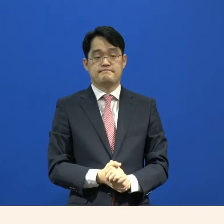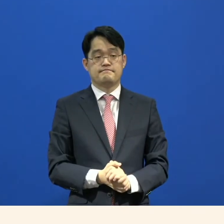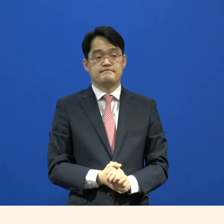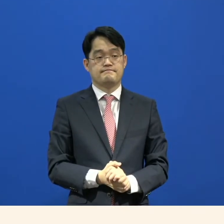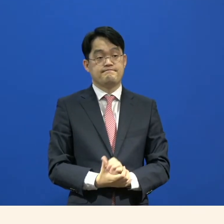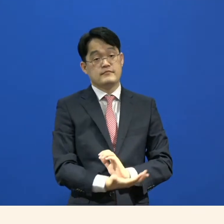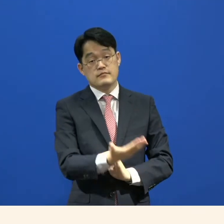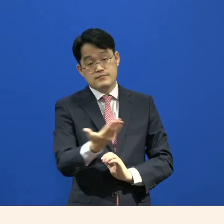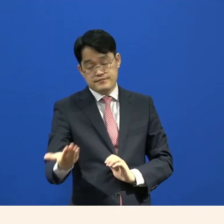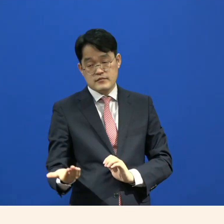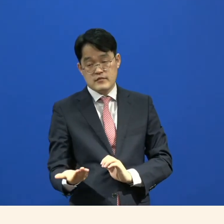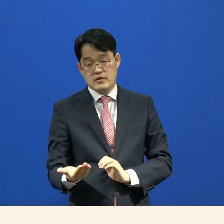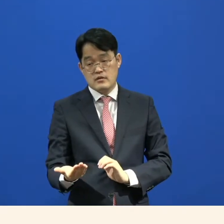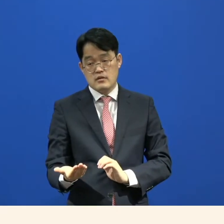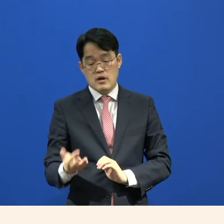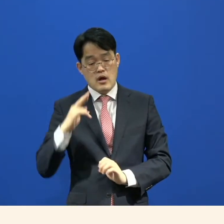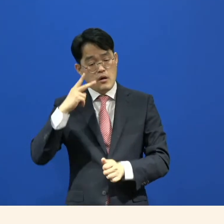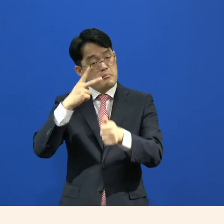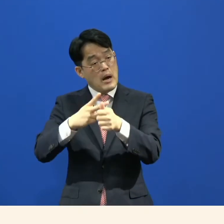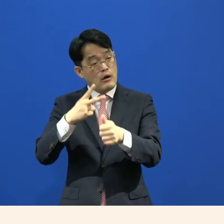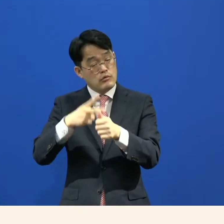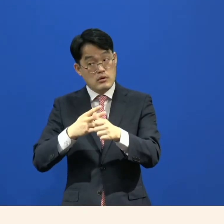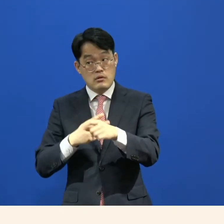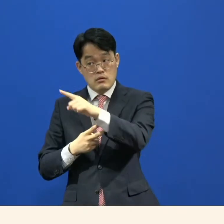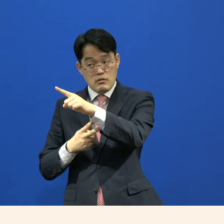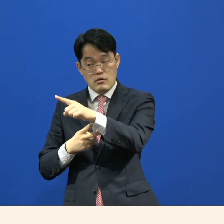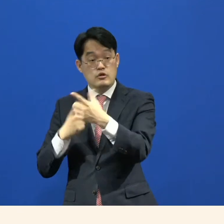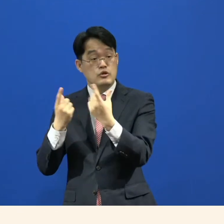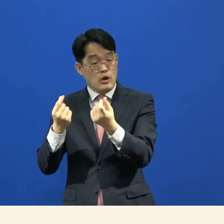무엇이 있기에 이런 고백을 하느냐는 거죠.